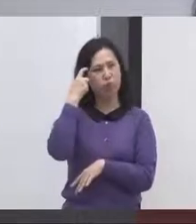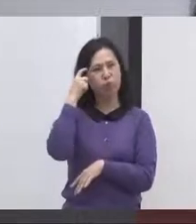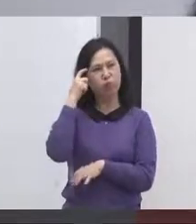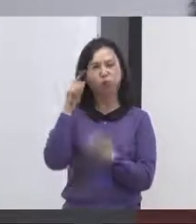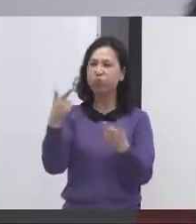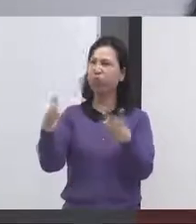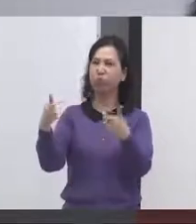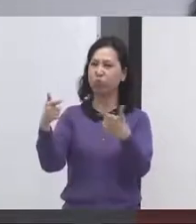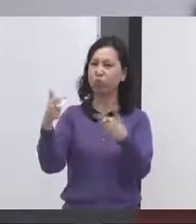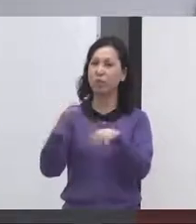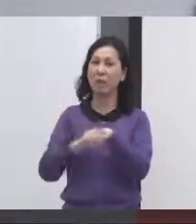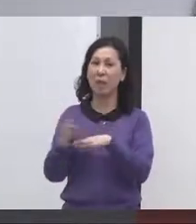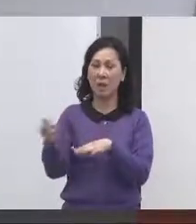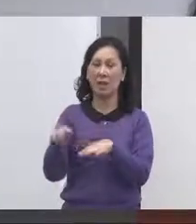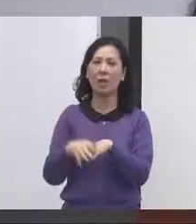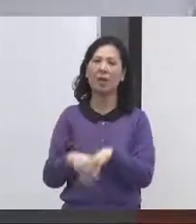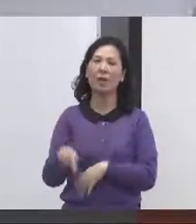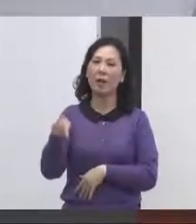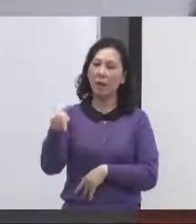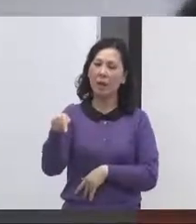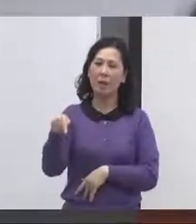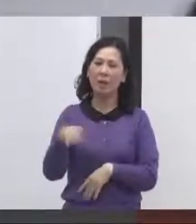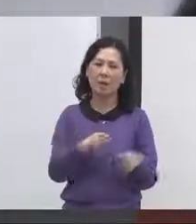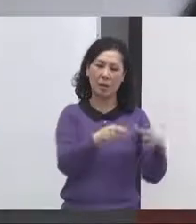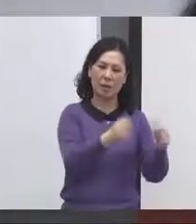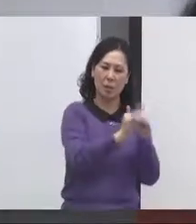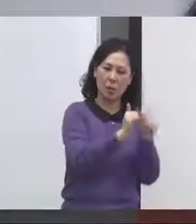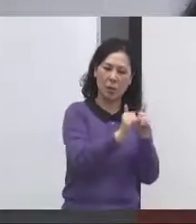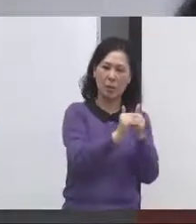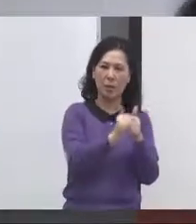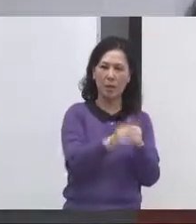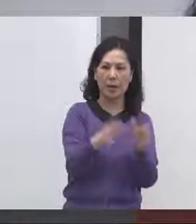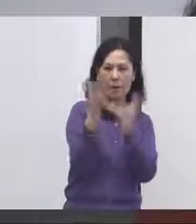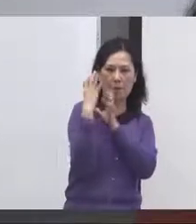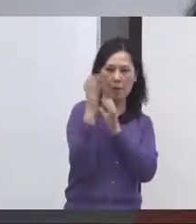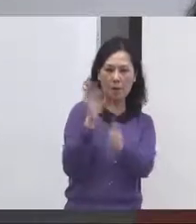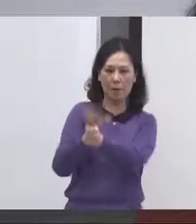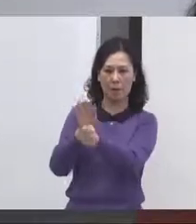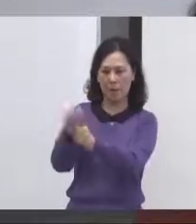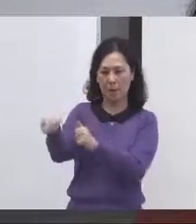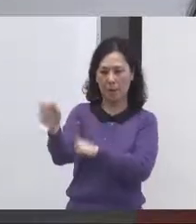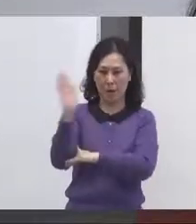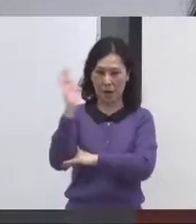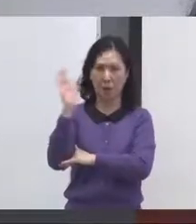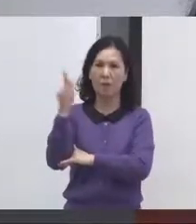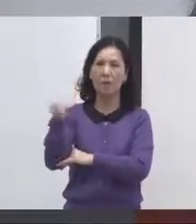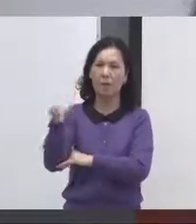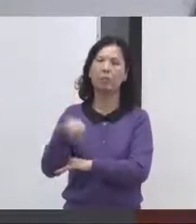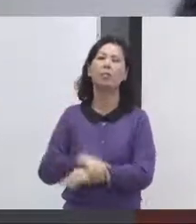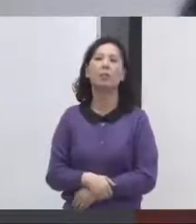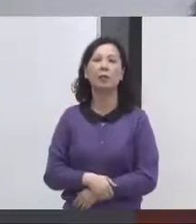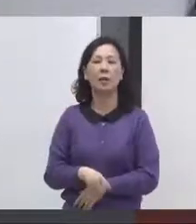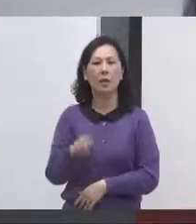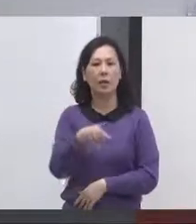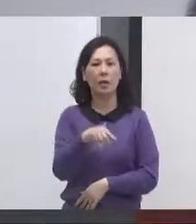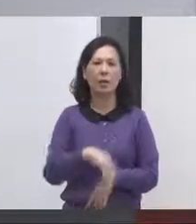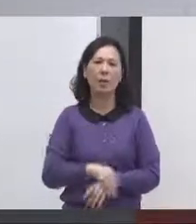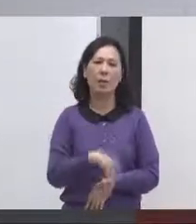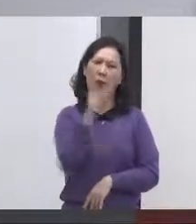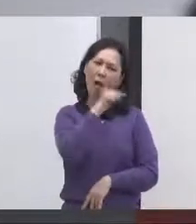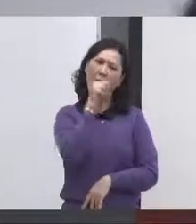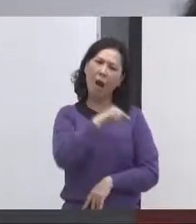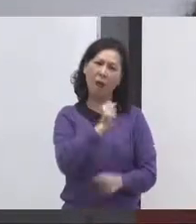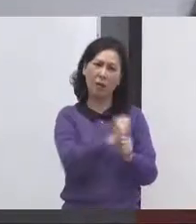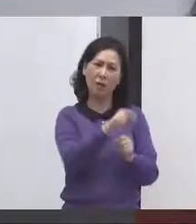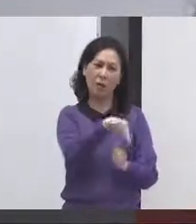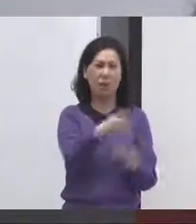责是不在他的机制里面的。这个时候是公民社会要扮演很大的一个角色的时候。那但是我们不可能 always 做这些，总是做这些